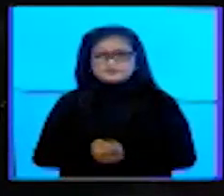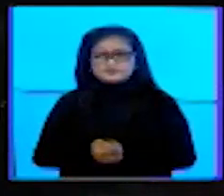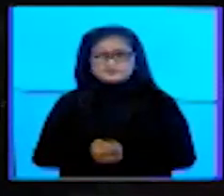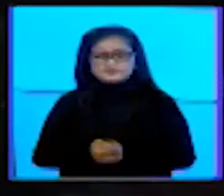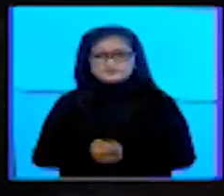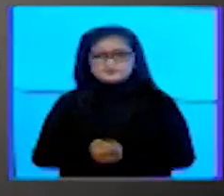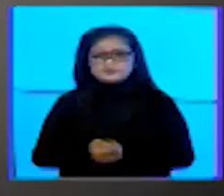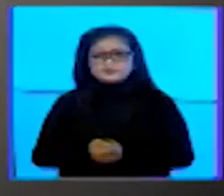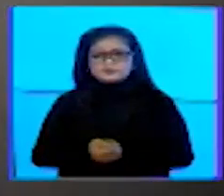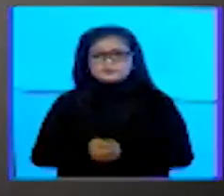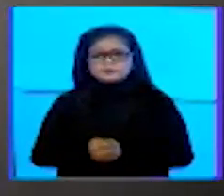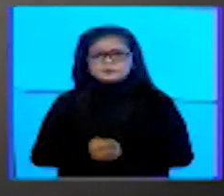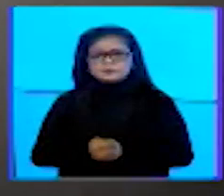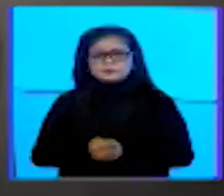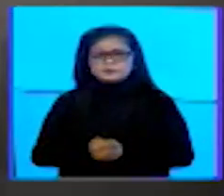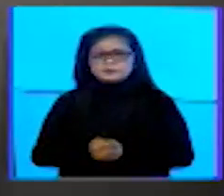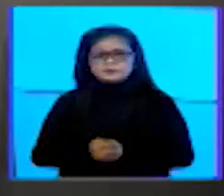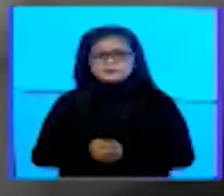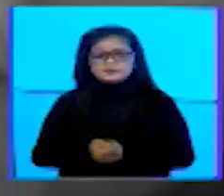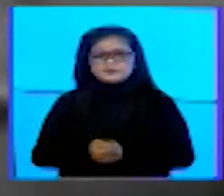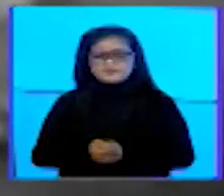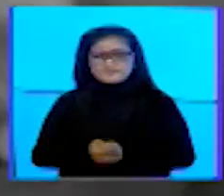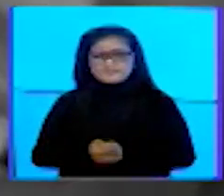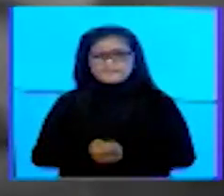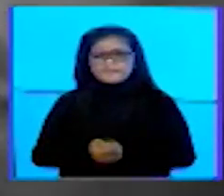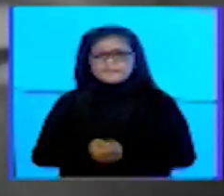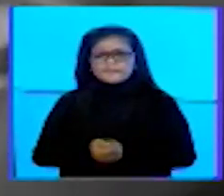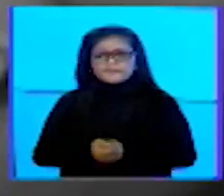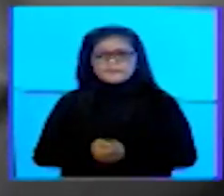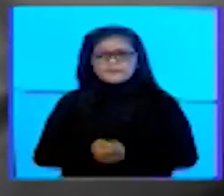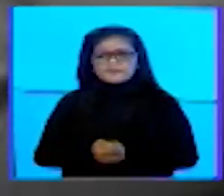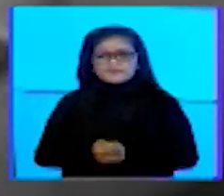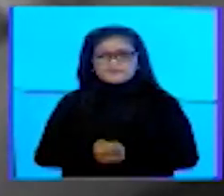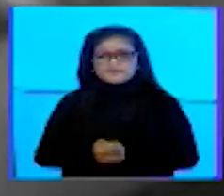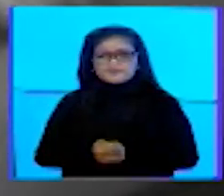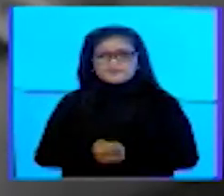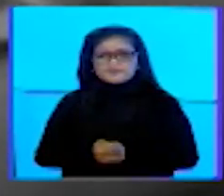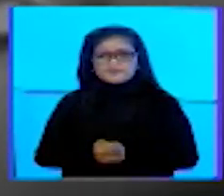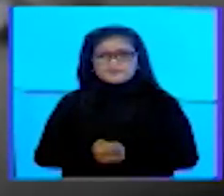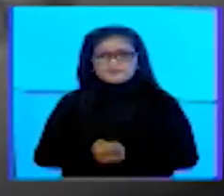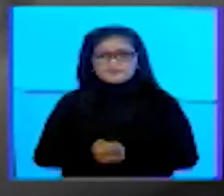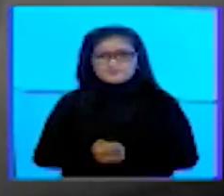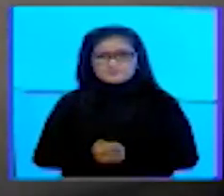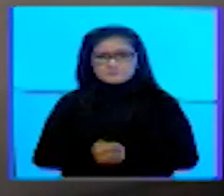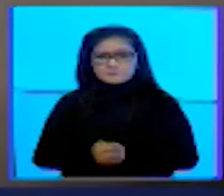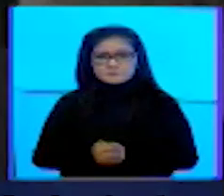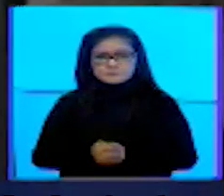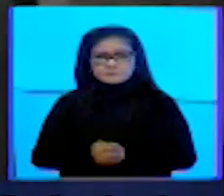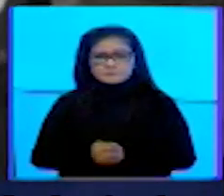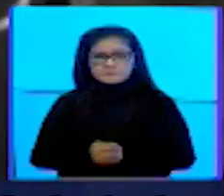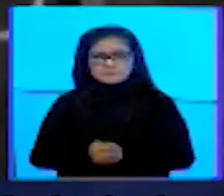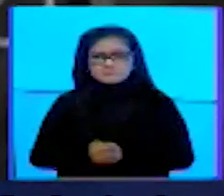Kol janami mimma ridin minar pawi ayah.